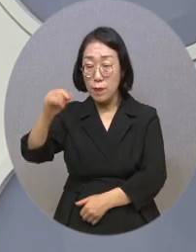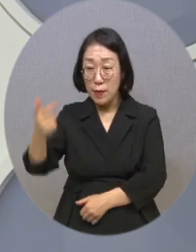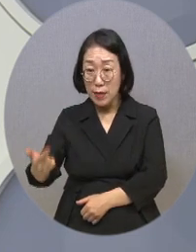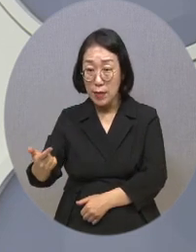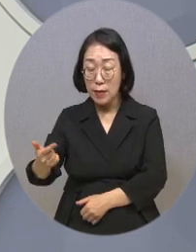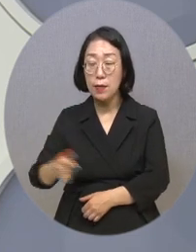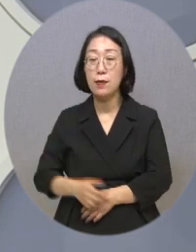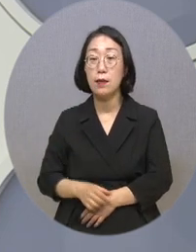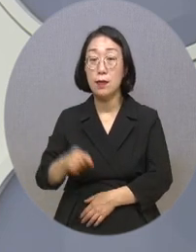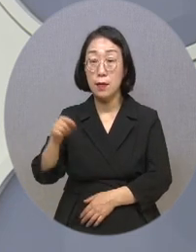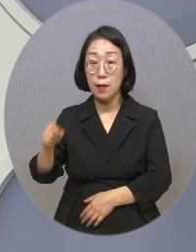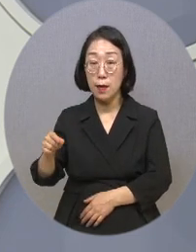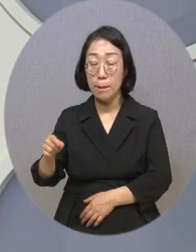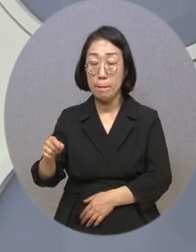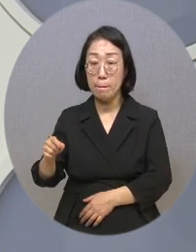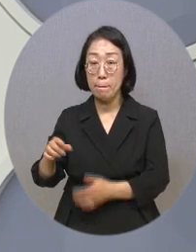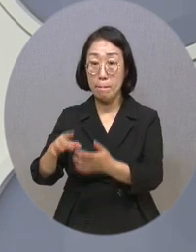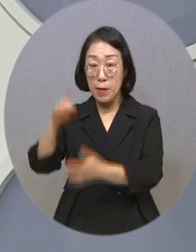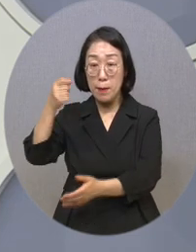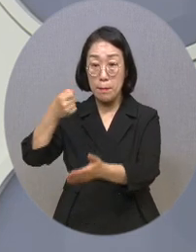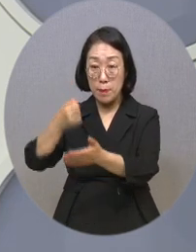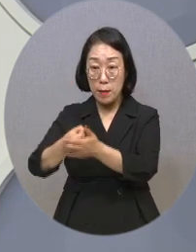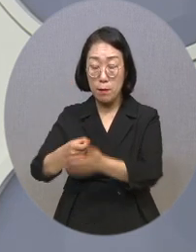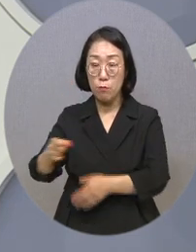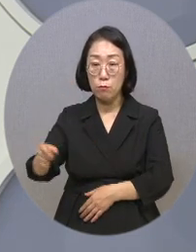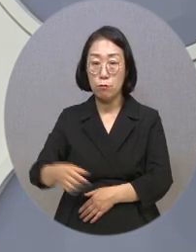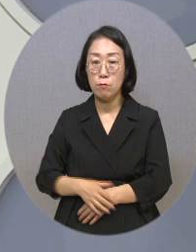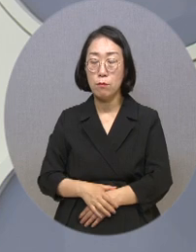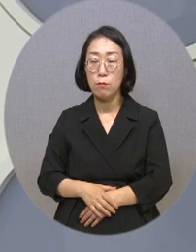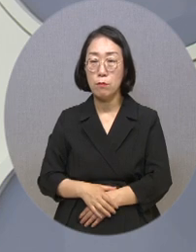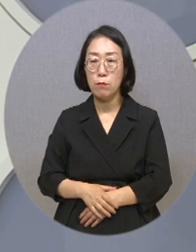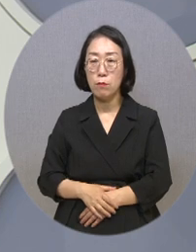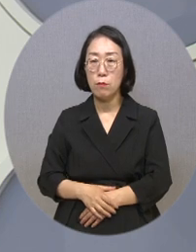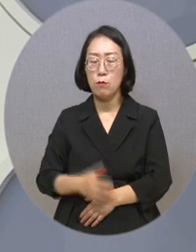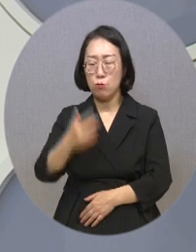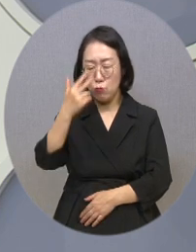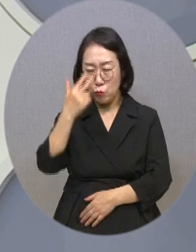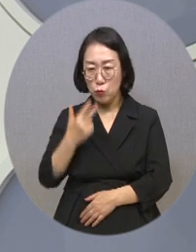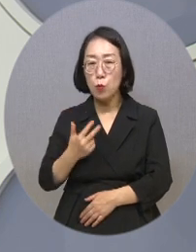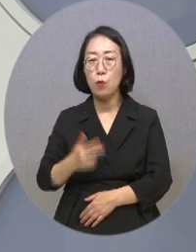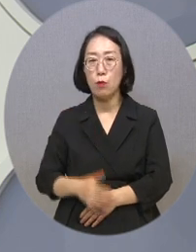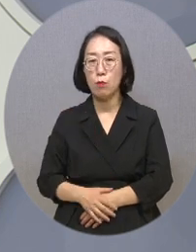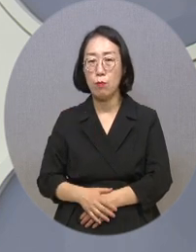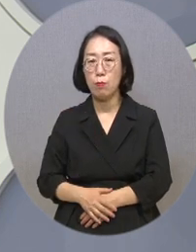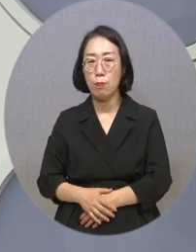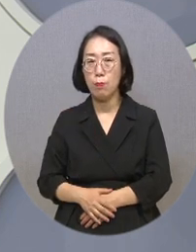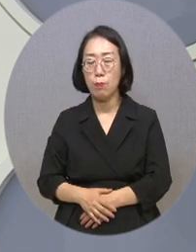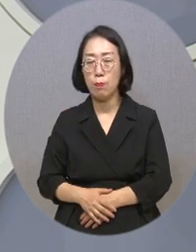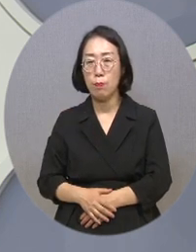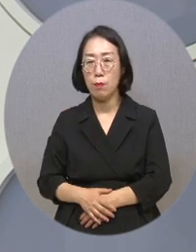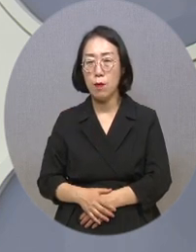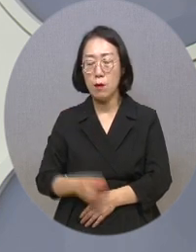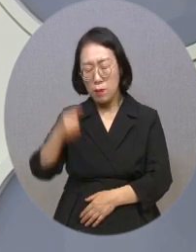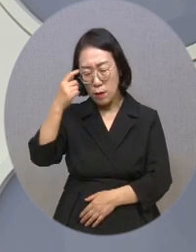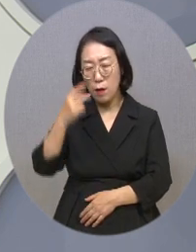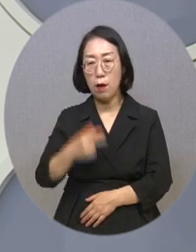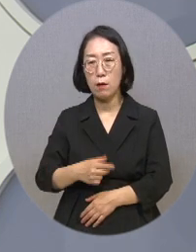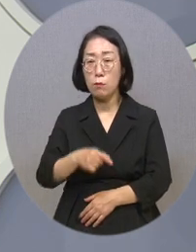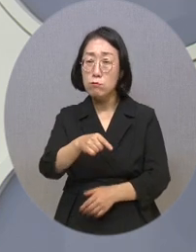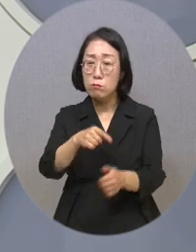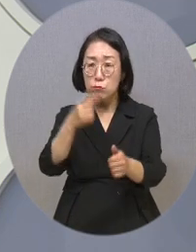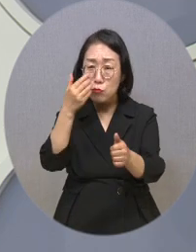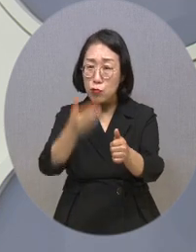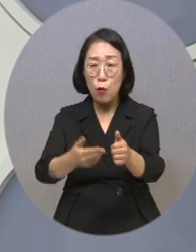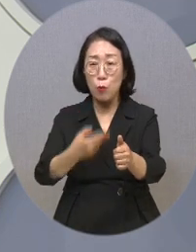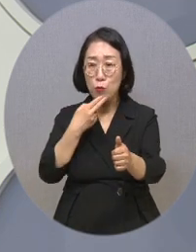만든 건데 얘는 무슨 생각하는지 모르니까 의사가 대체되는 형태가 돼버리지 않습니까? 그러니까 이